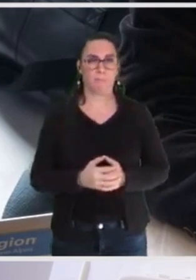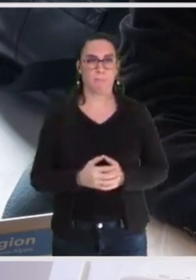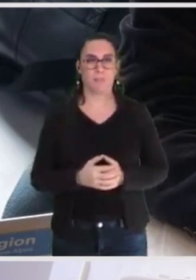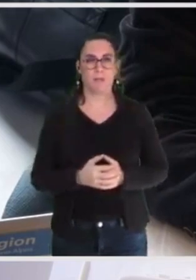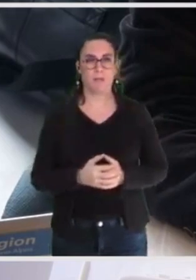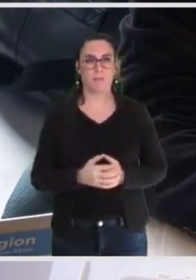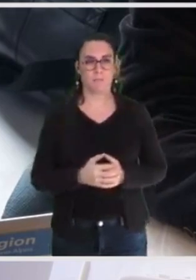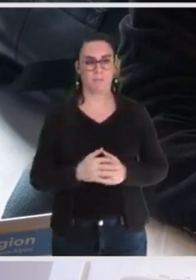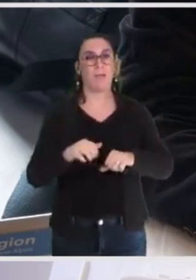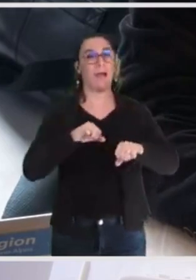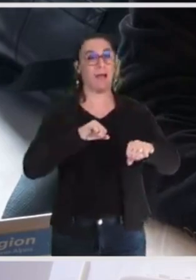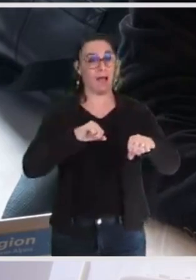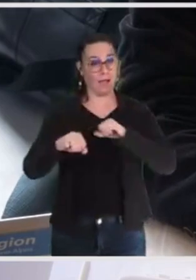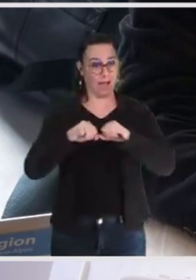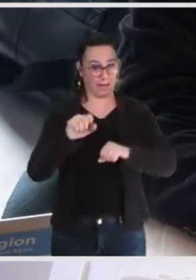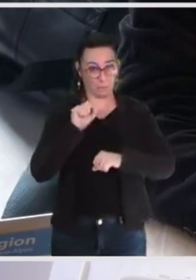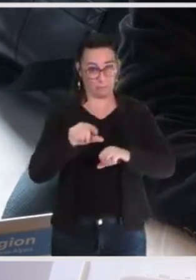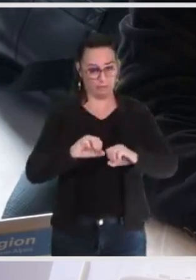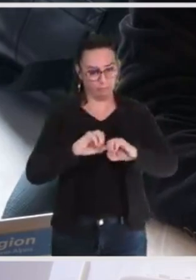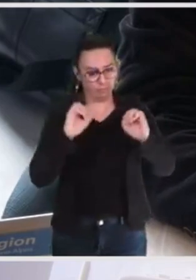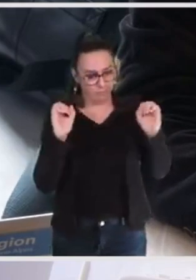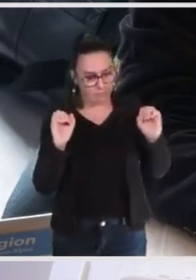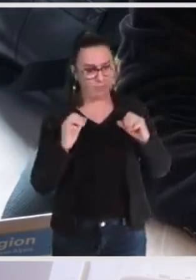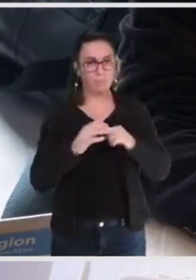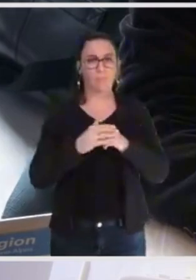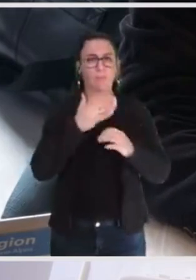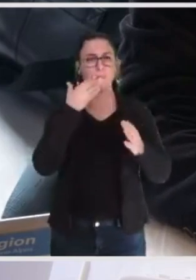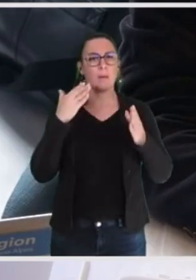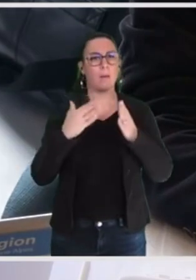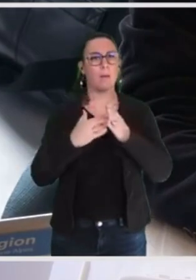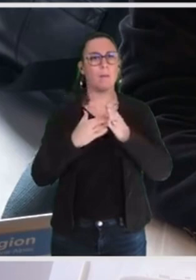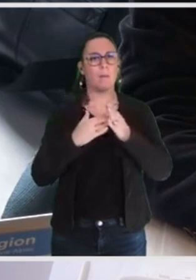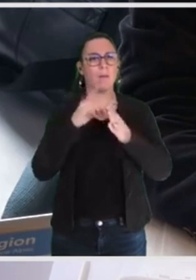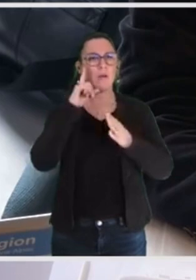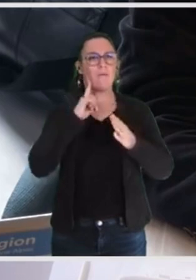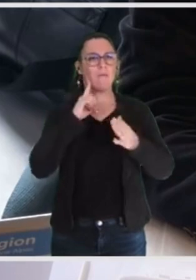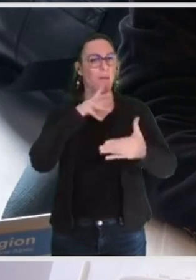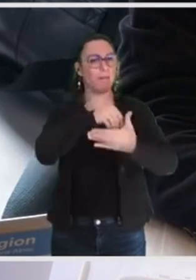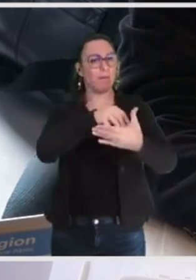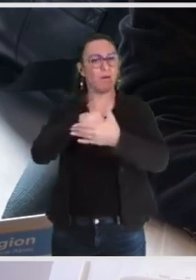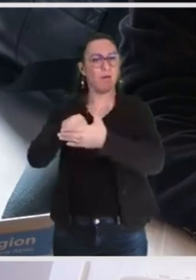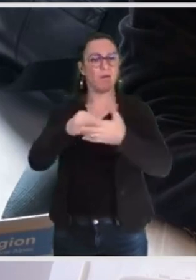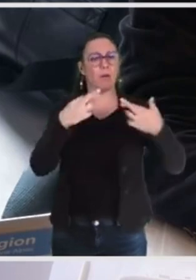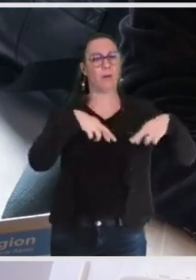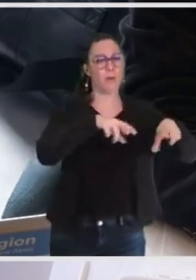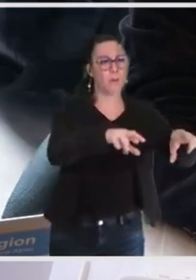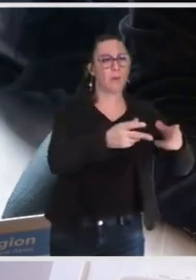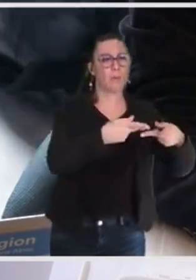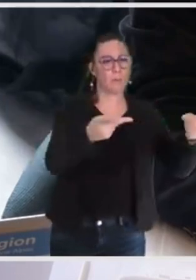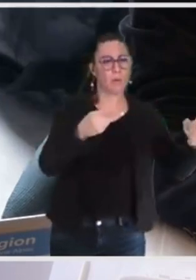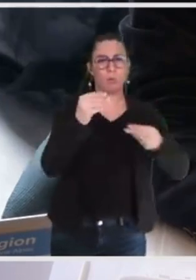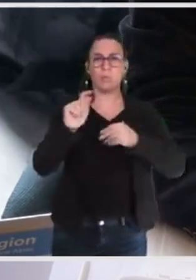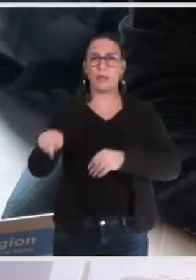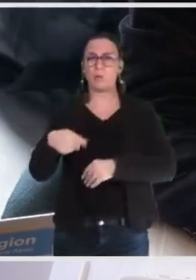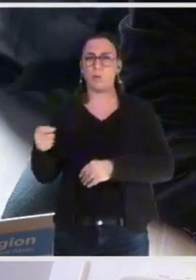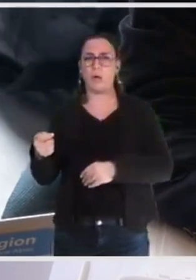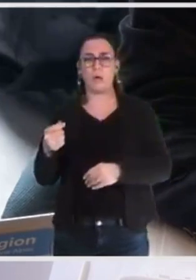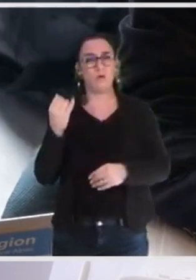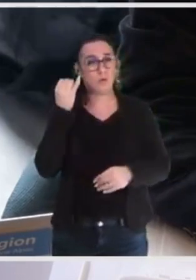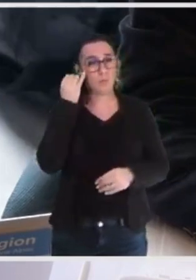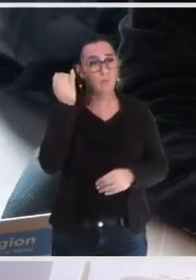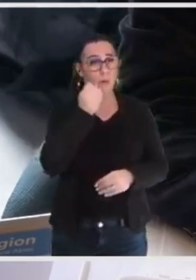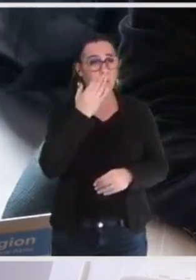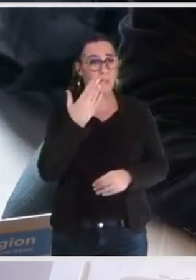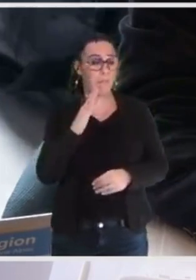Sur les actions en elles-mêmes, assurer une meilleure présence des femmes dans les espaces publics et naturels. C'est une bonne intention, mais